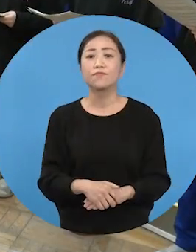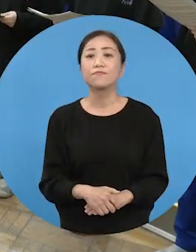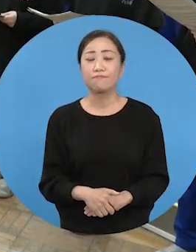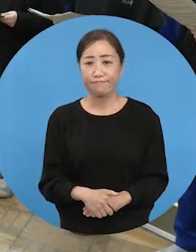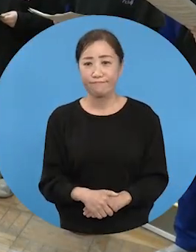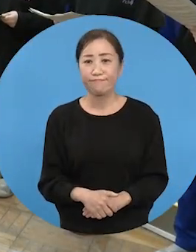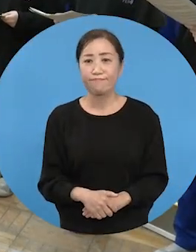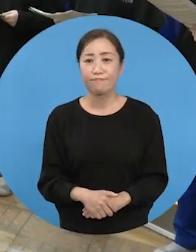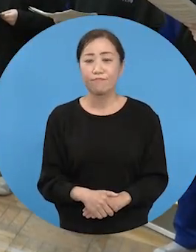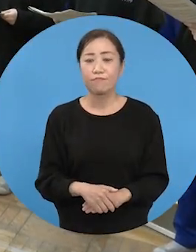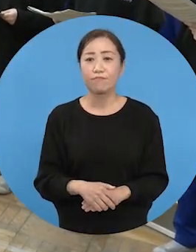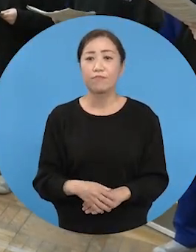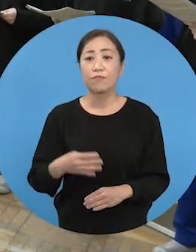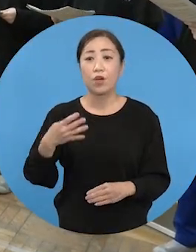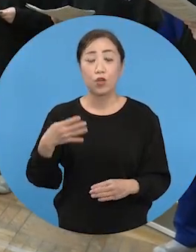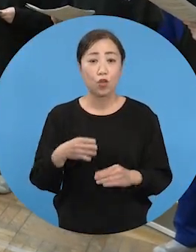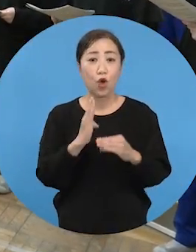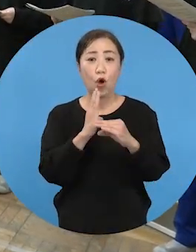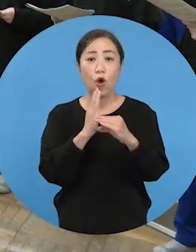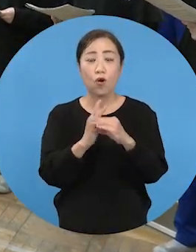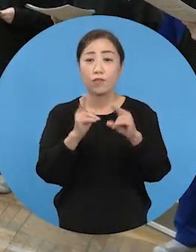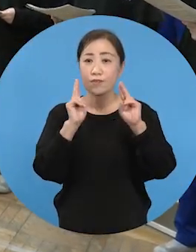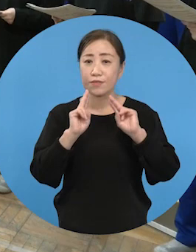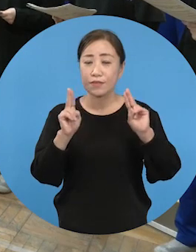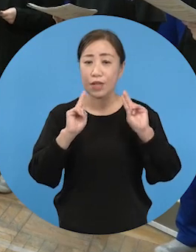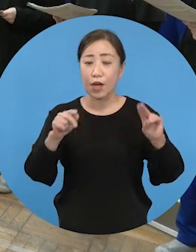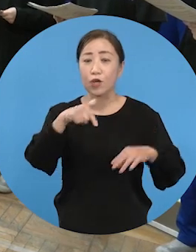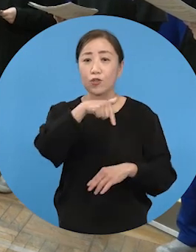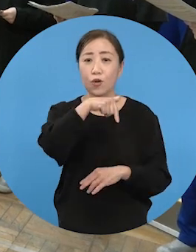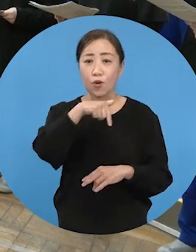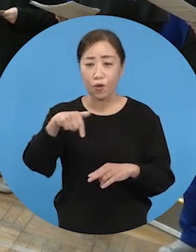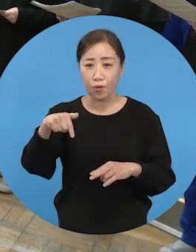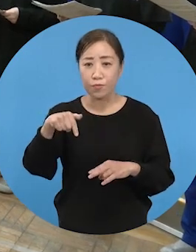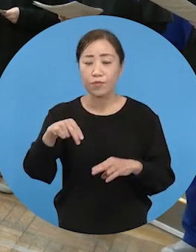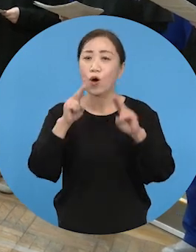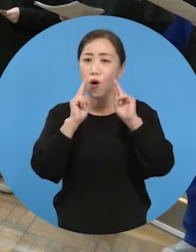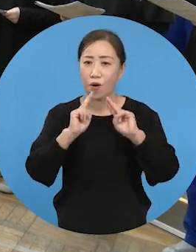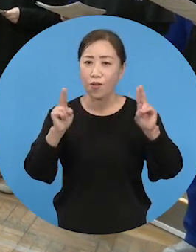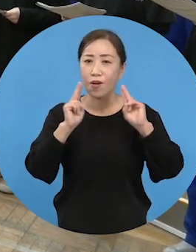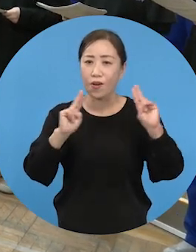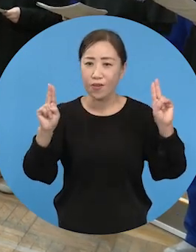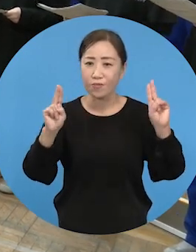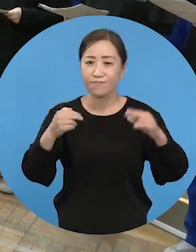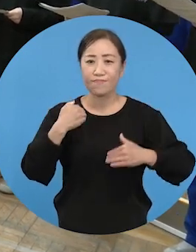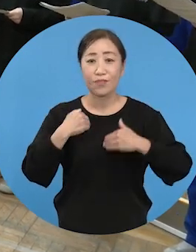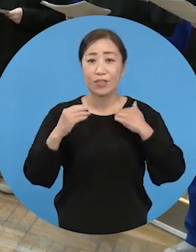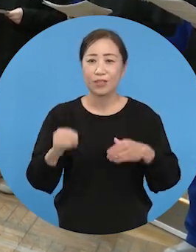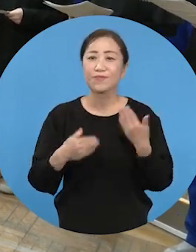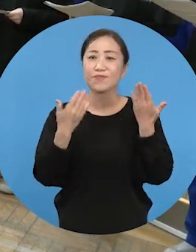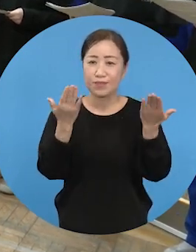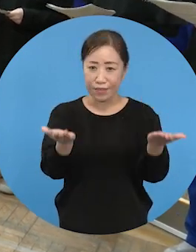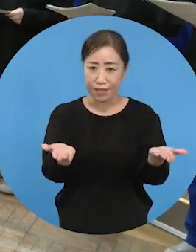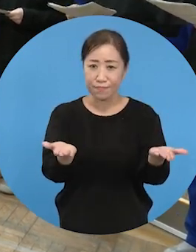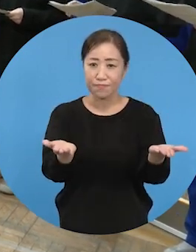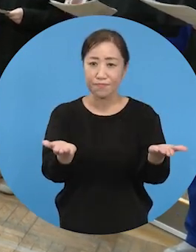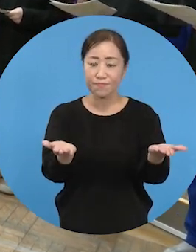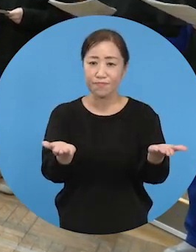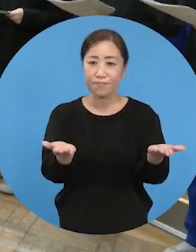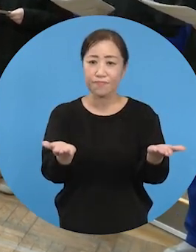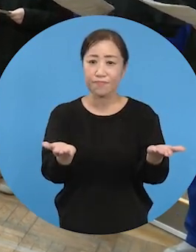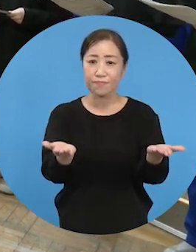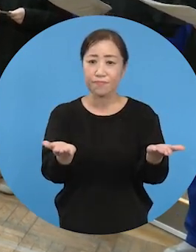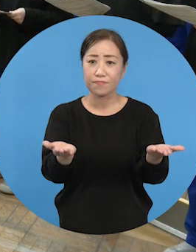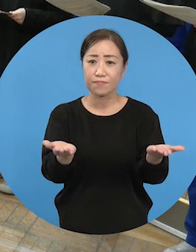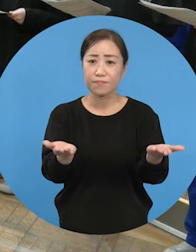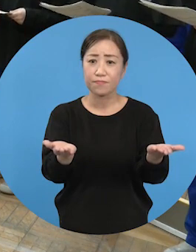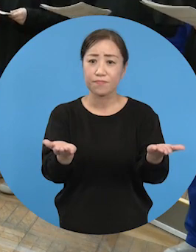それではここからは合唱コンクール入賞多数の四中合唱部の歌声をじっくりお